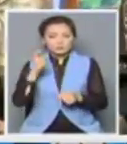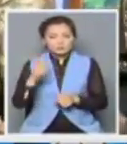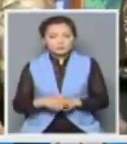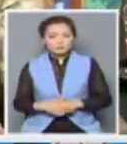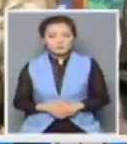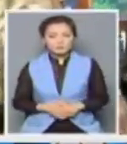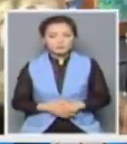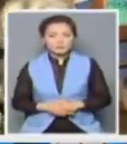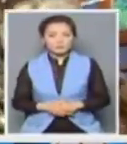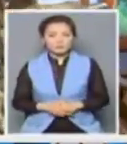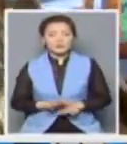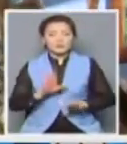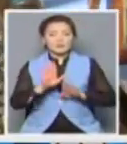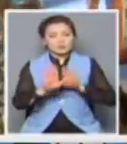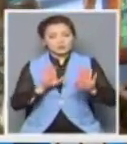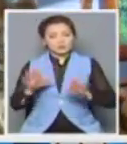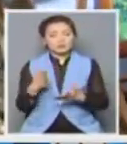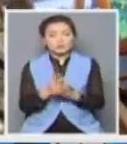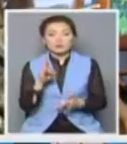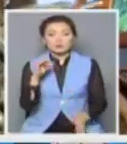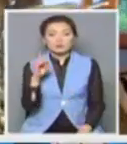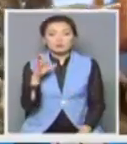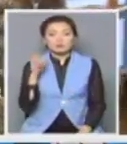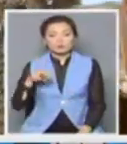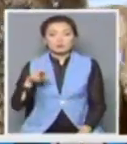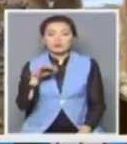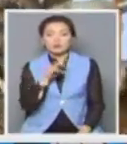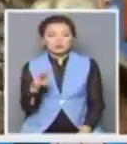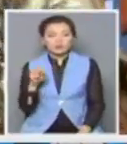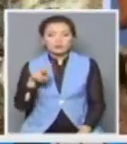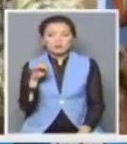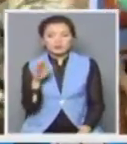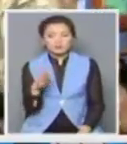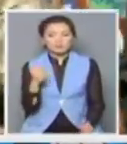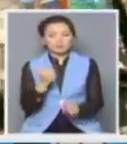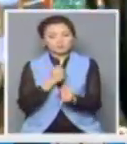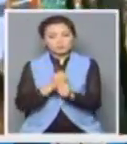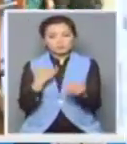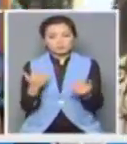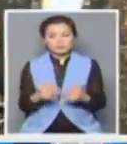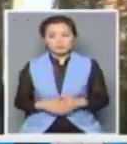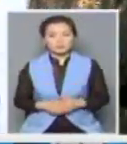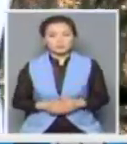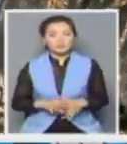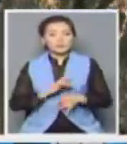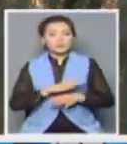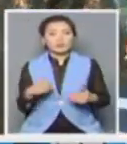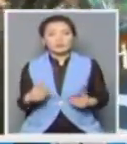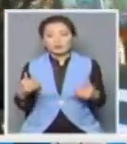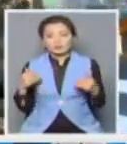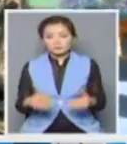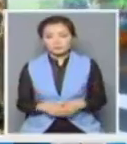міне көрмелерді ұйымдастырылған, соның бірі Нұрсұлтан Қалиевтің қолынан шыққан тамаша туындылар. Нұрсұлтан мырза, Наурыз мерекесі құтты